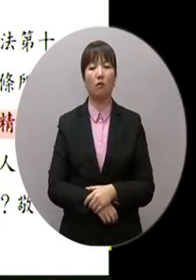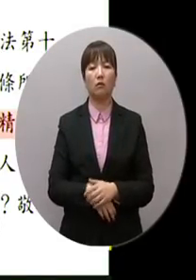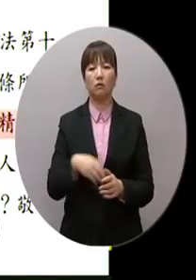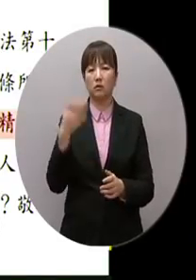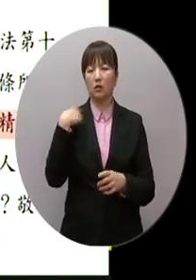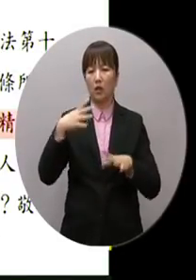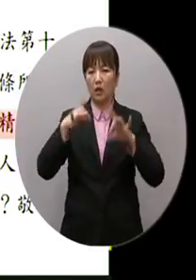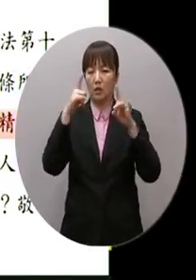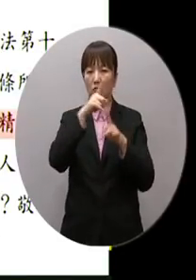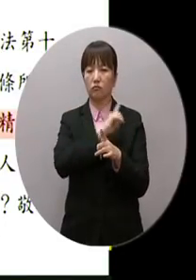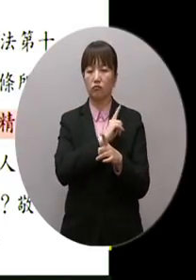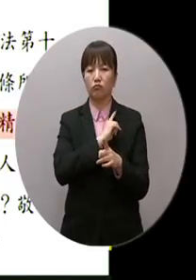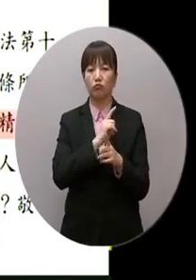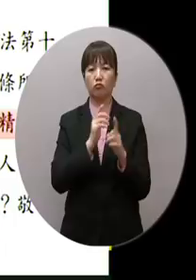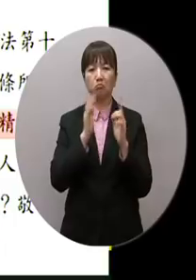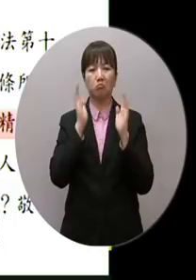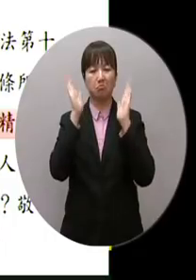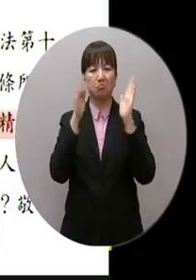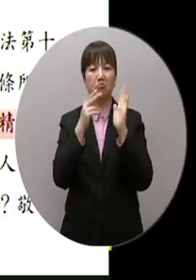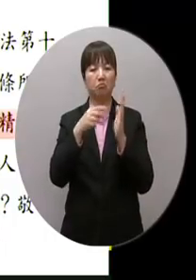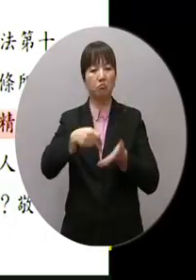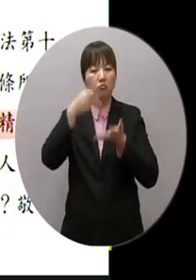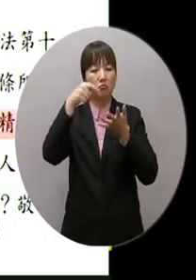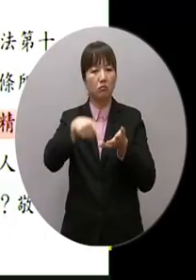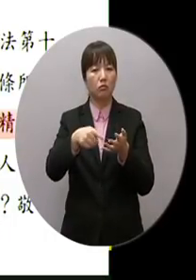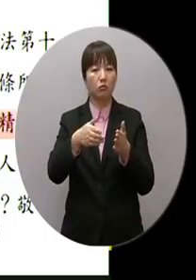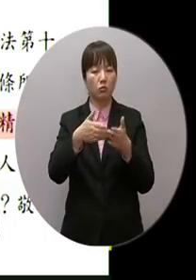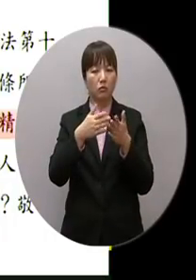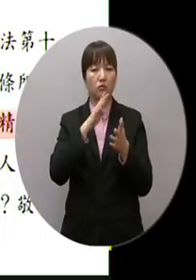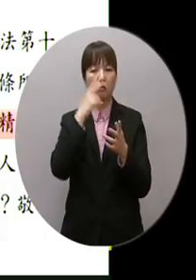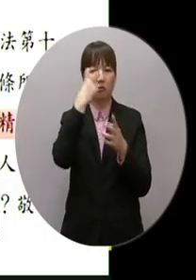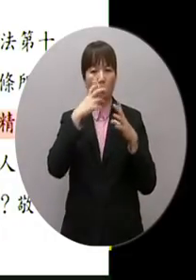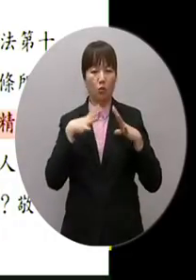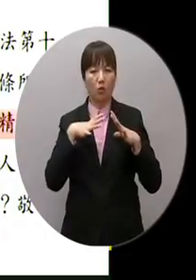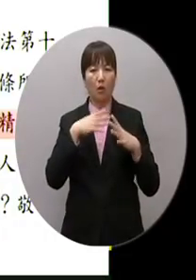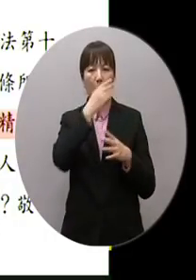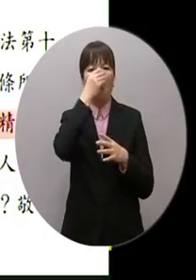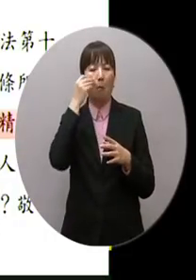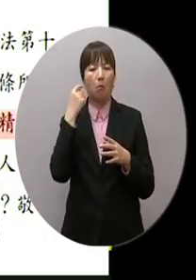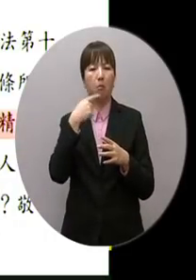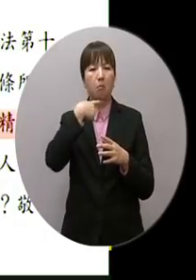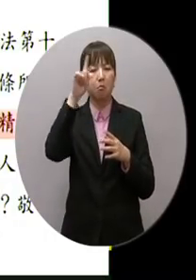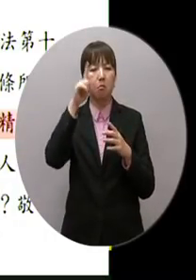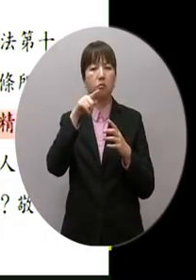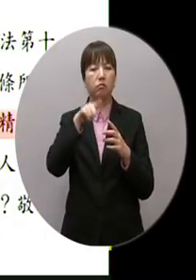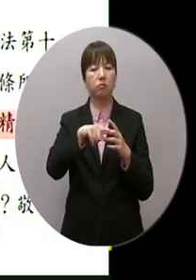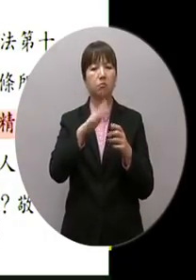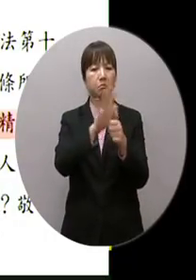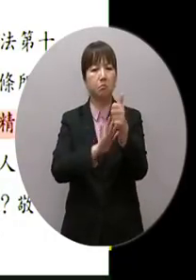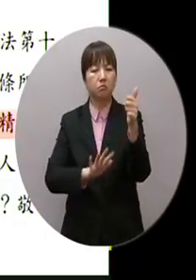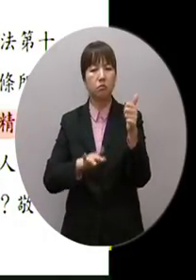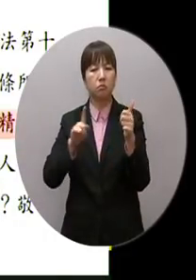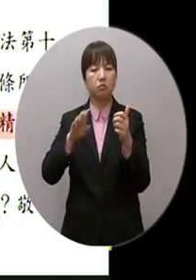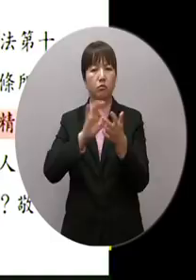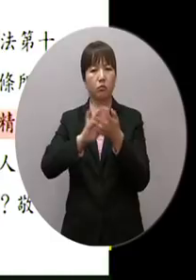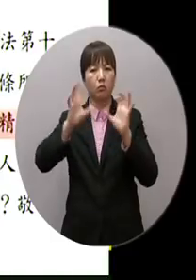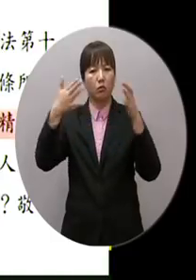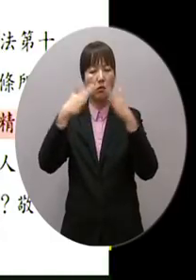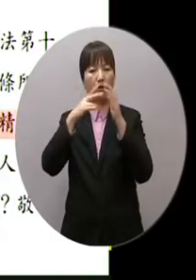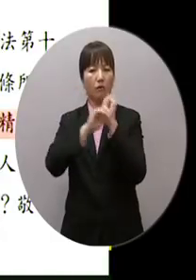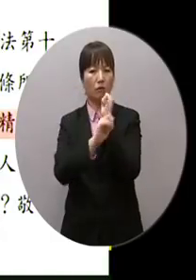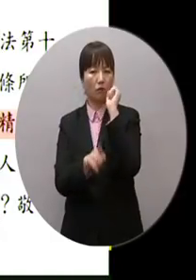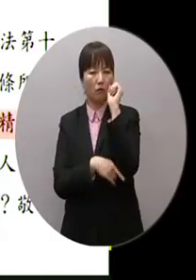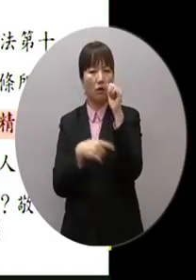当初院长就义正言辞的指出来、啊、因为检察官的违法滥权，怎么可以用国家赔偿